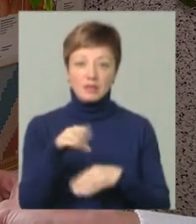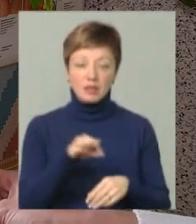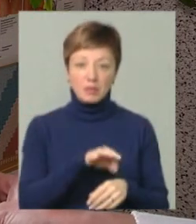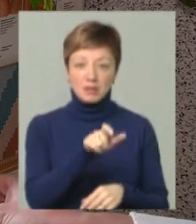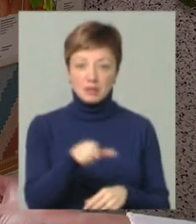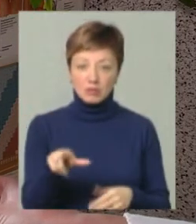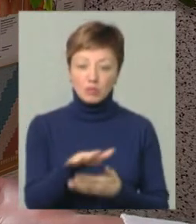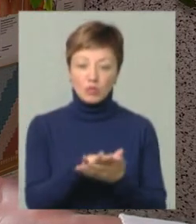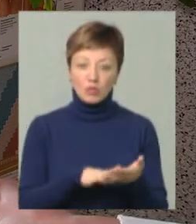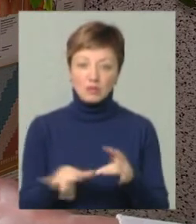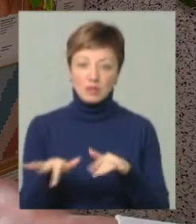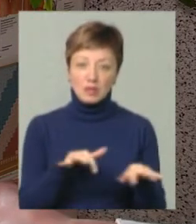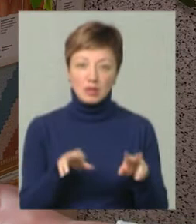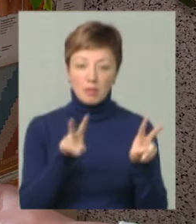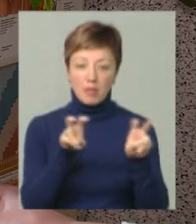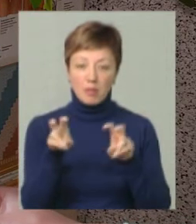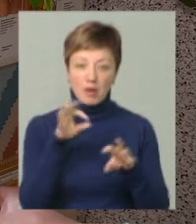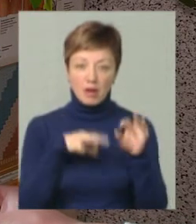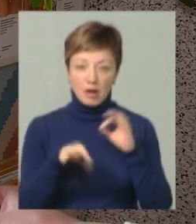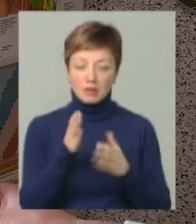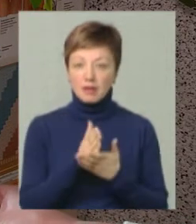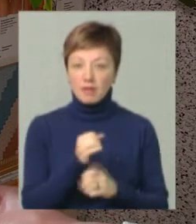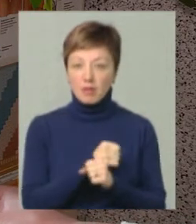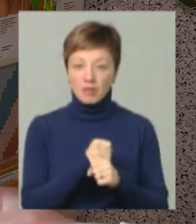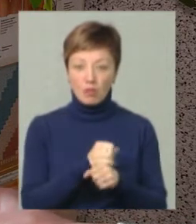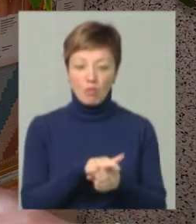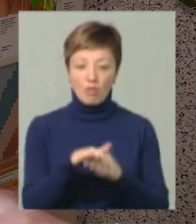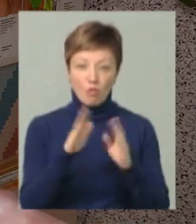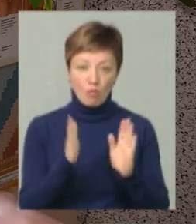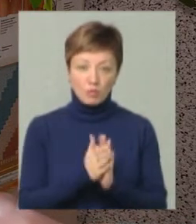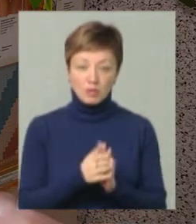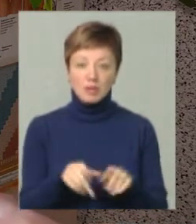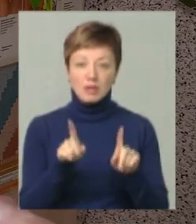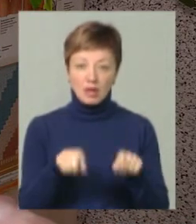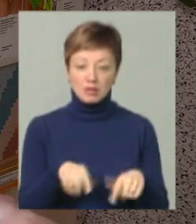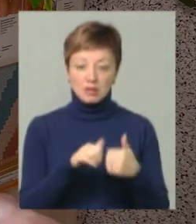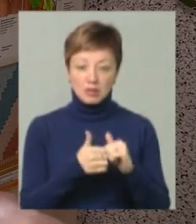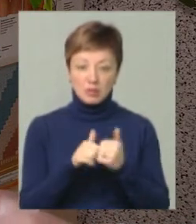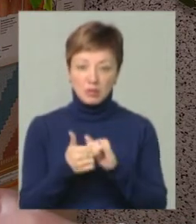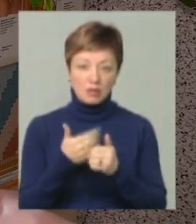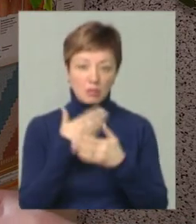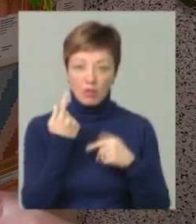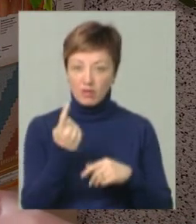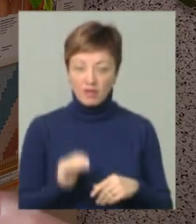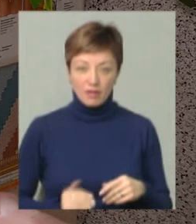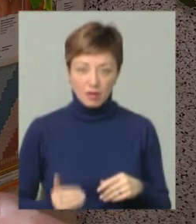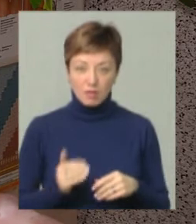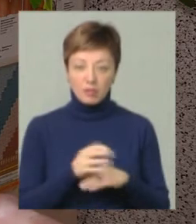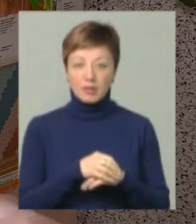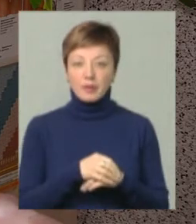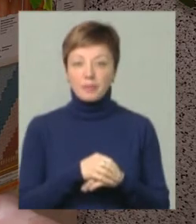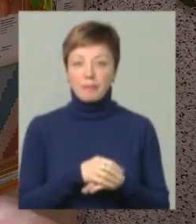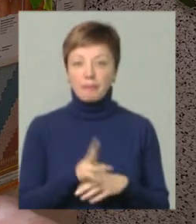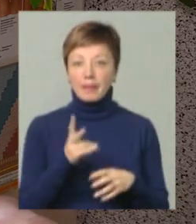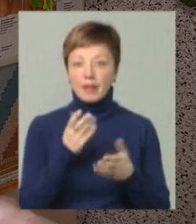пацієнтів продовжує діяти, препарати є в аптеках в повному обсязі, вони також взаємозамінимі, немає однієї фірми